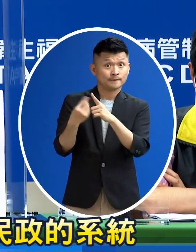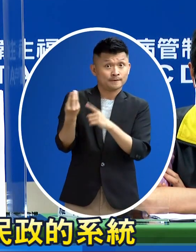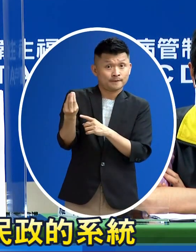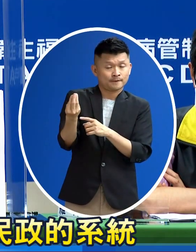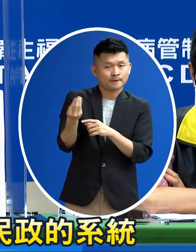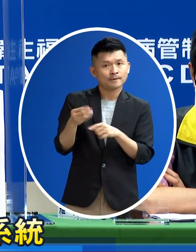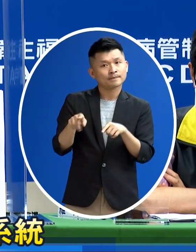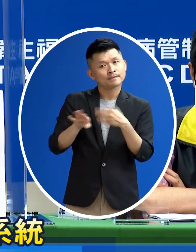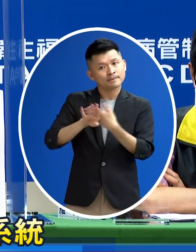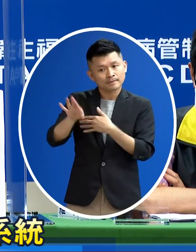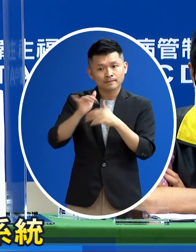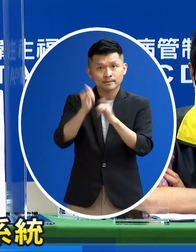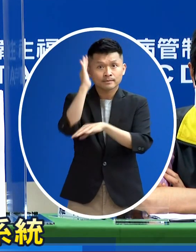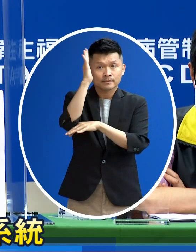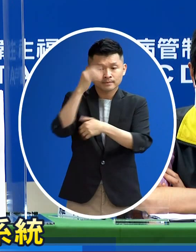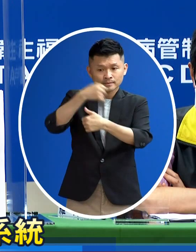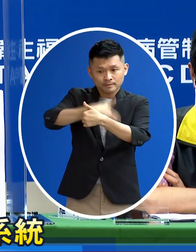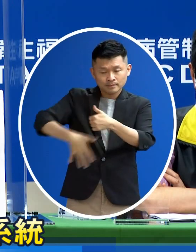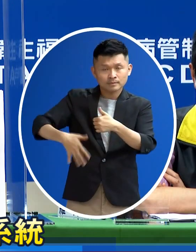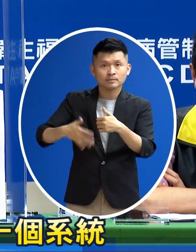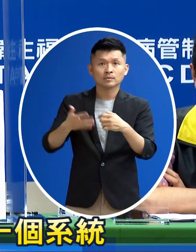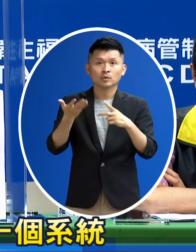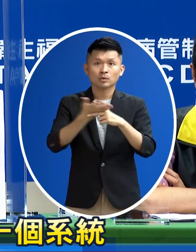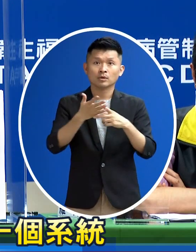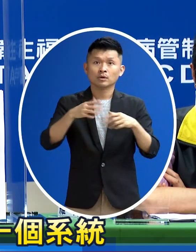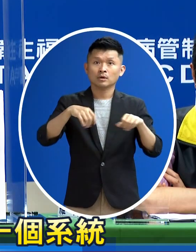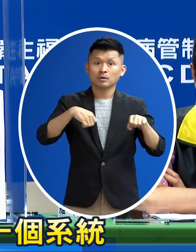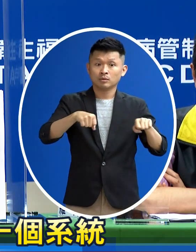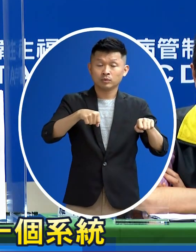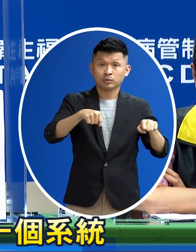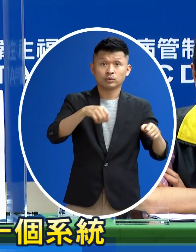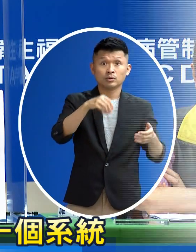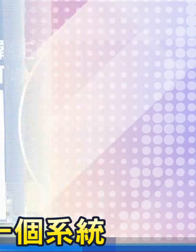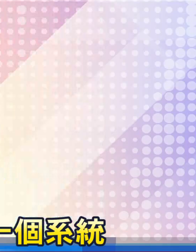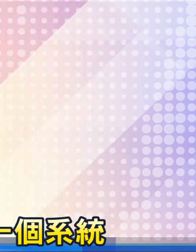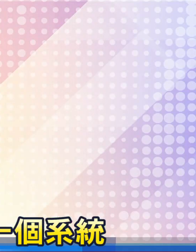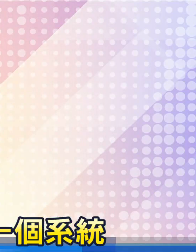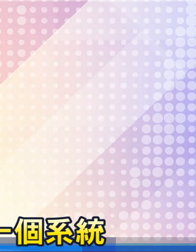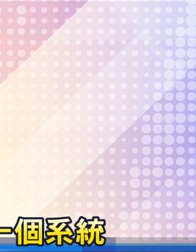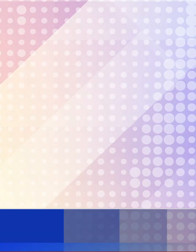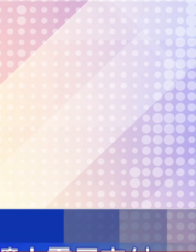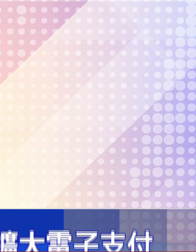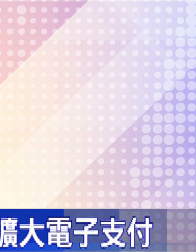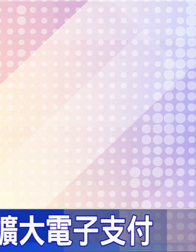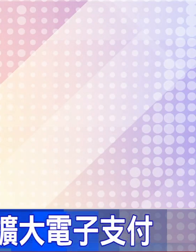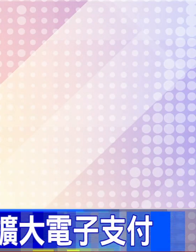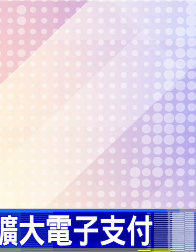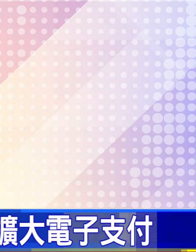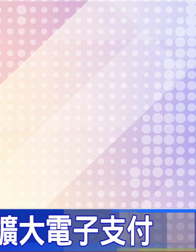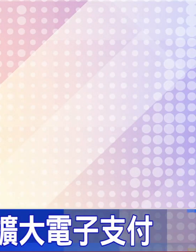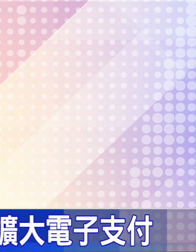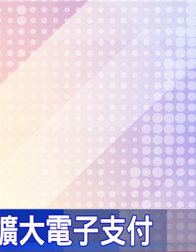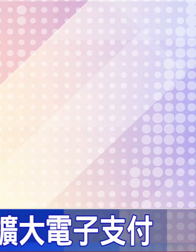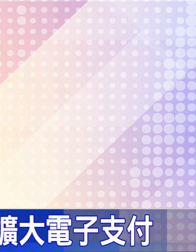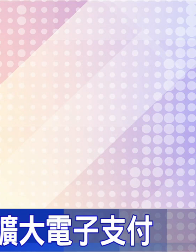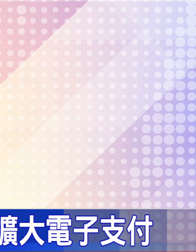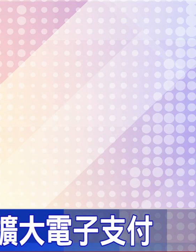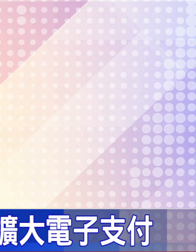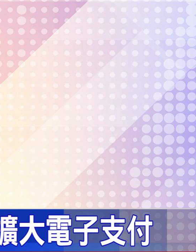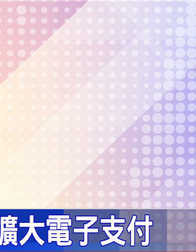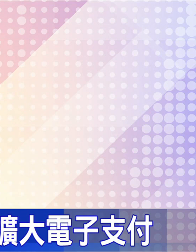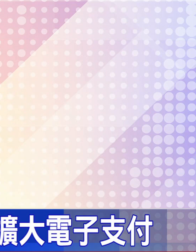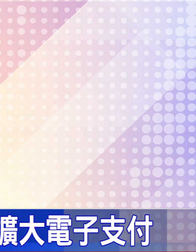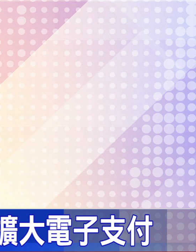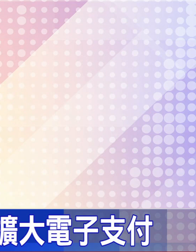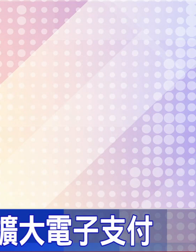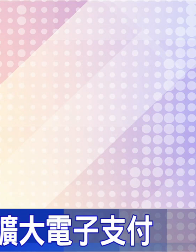政的系统或其他的相关系统，或是有外送员成立另外一个系统。 五大共识包括了外送员送餐发现隔离者开门